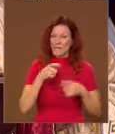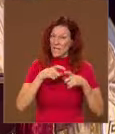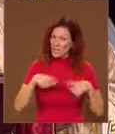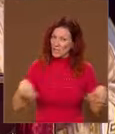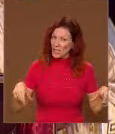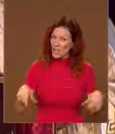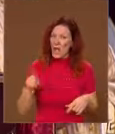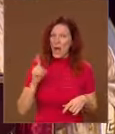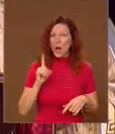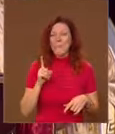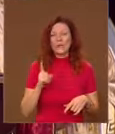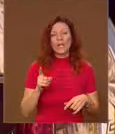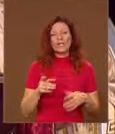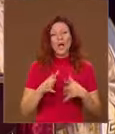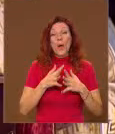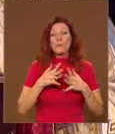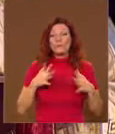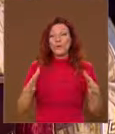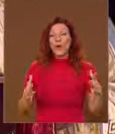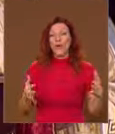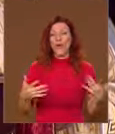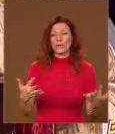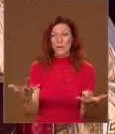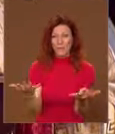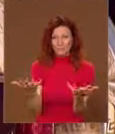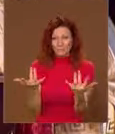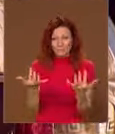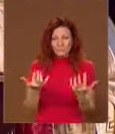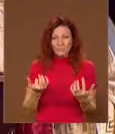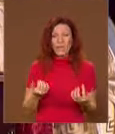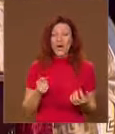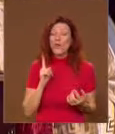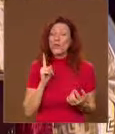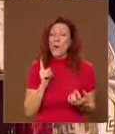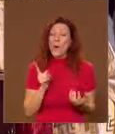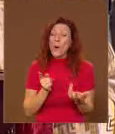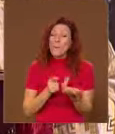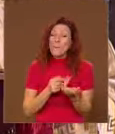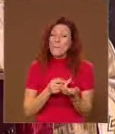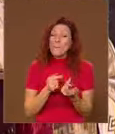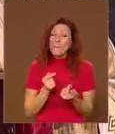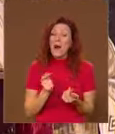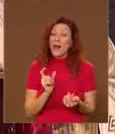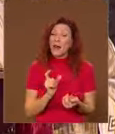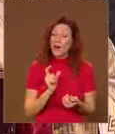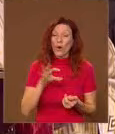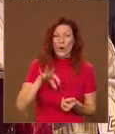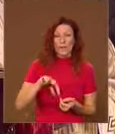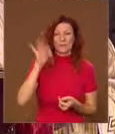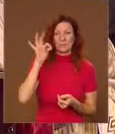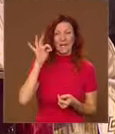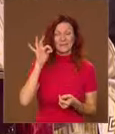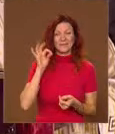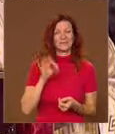понеже мнозина са звани, а малцина